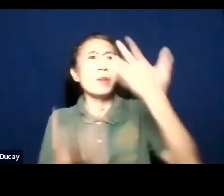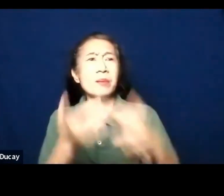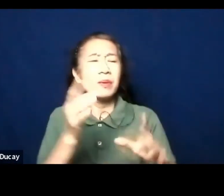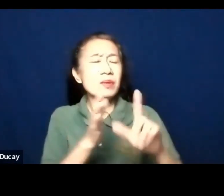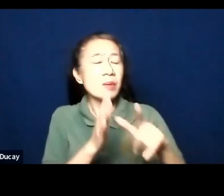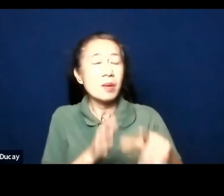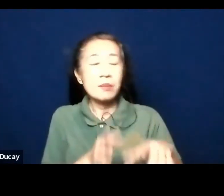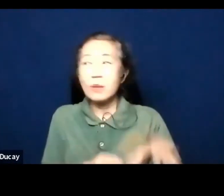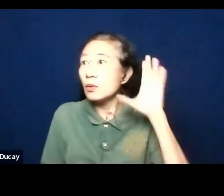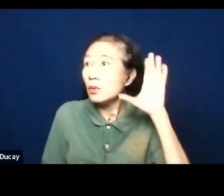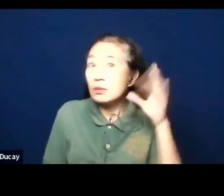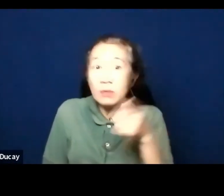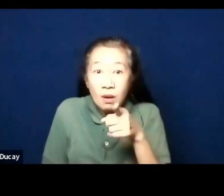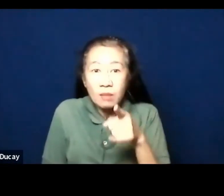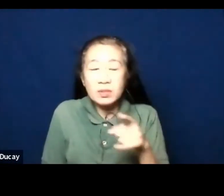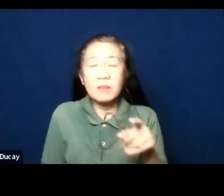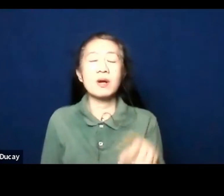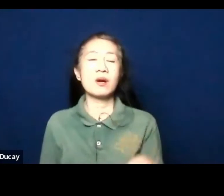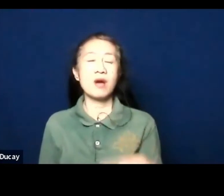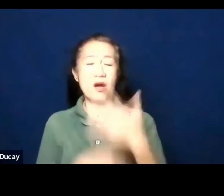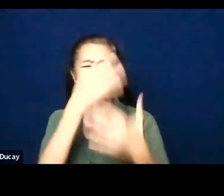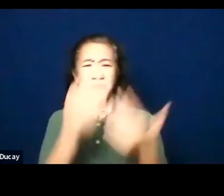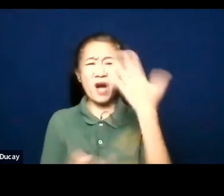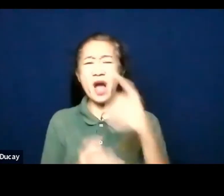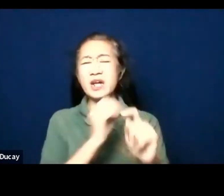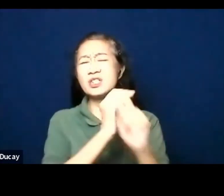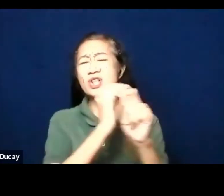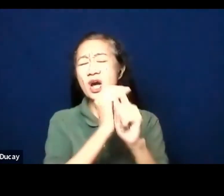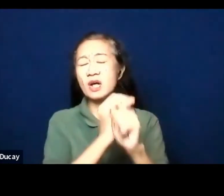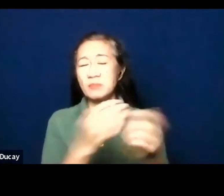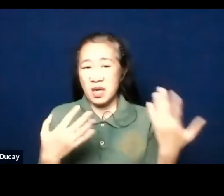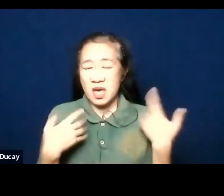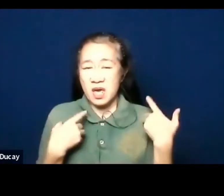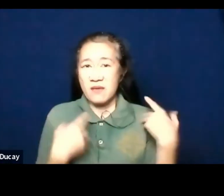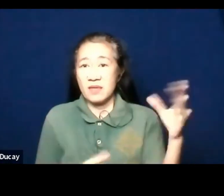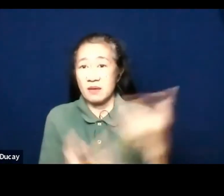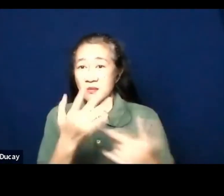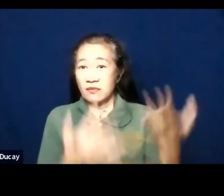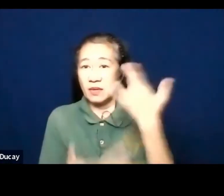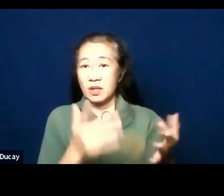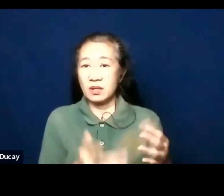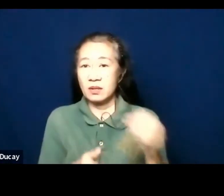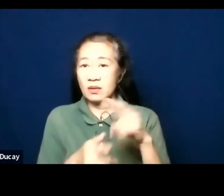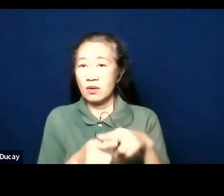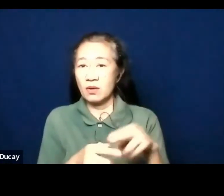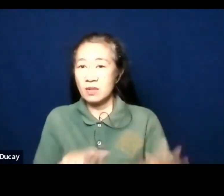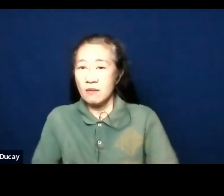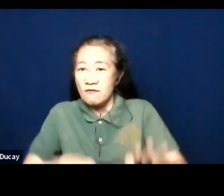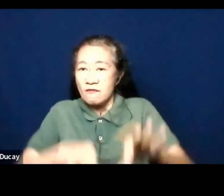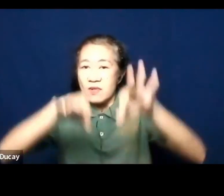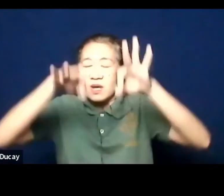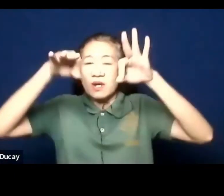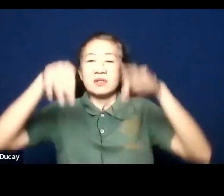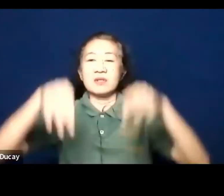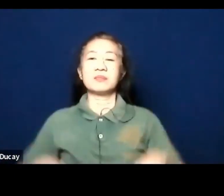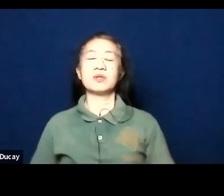lang may maririnig na mga bumbero, may sunog. O biglang flash flood, diba? Biglang